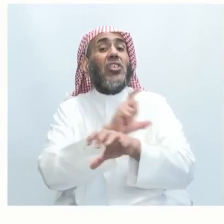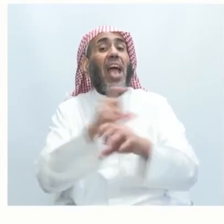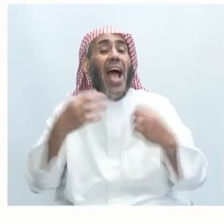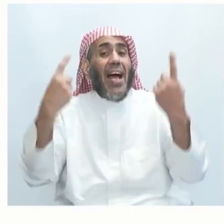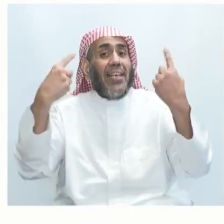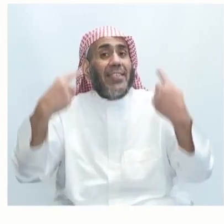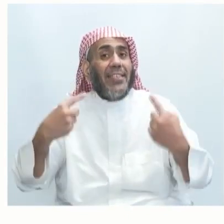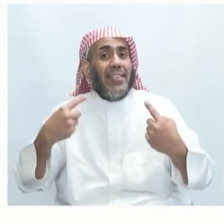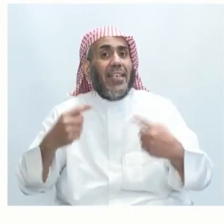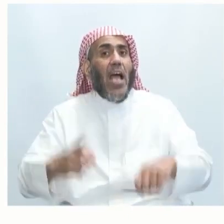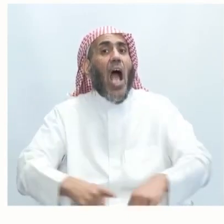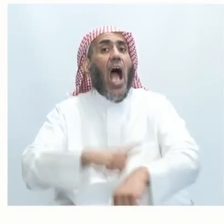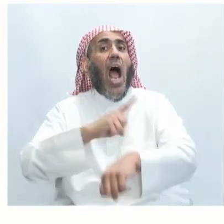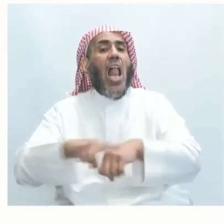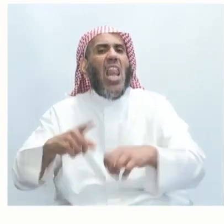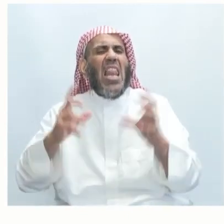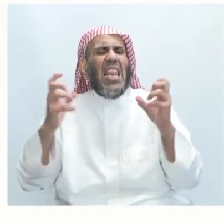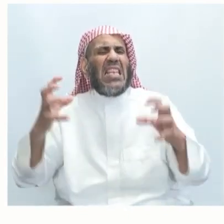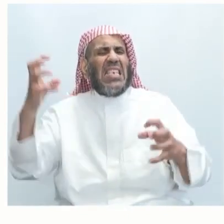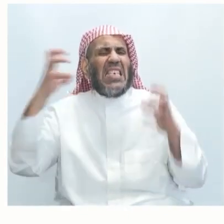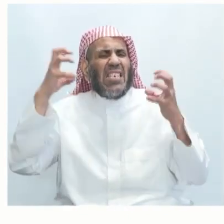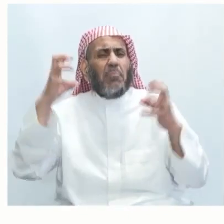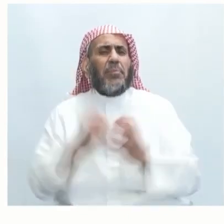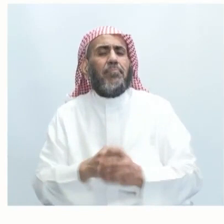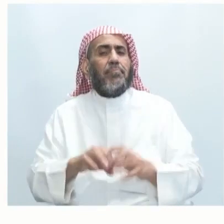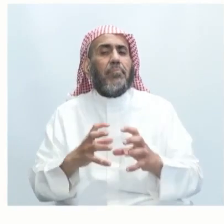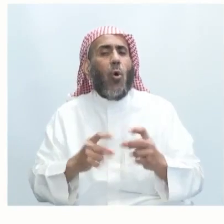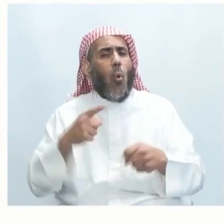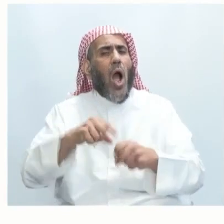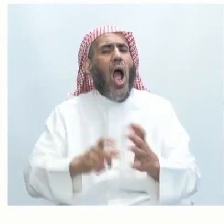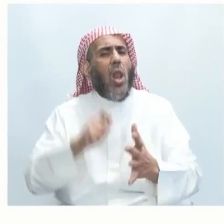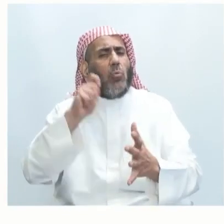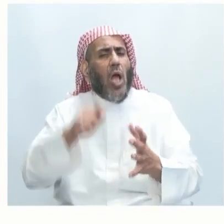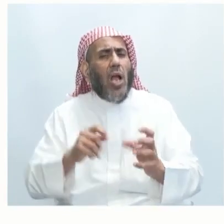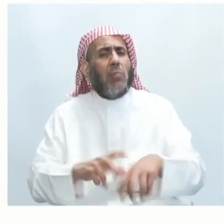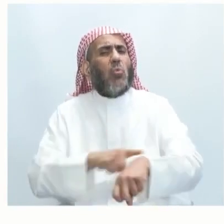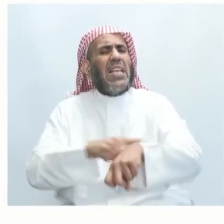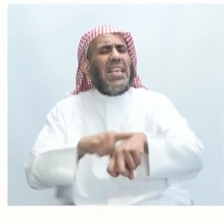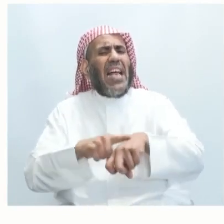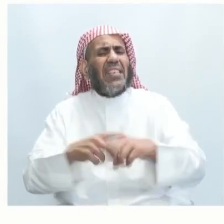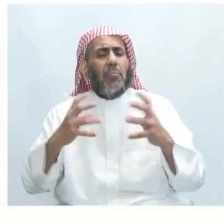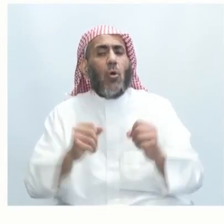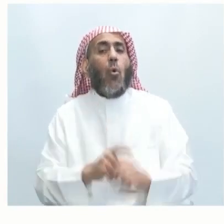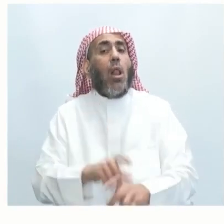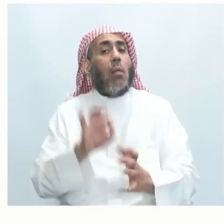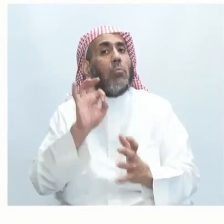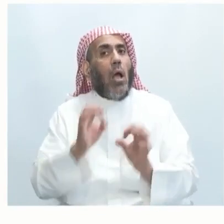الجهاز العصبي هو المتحكم في ماذا في